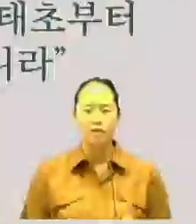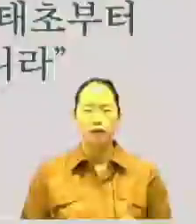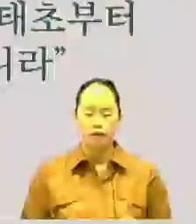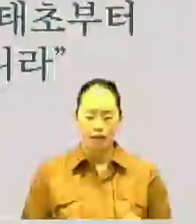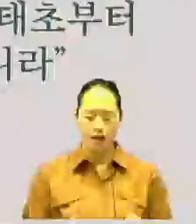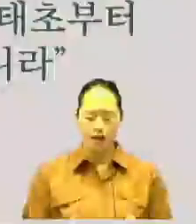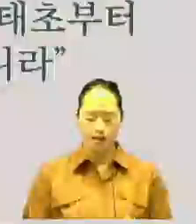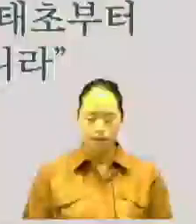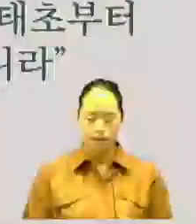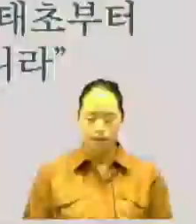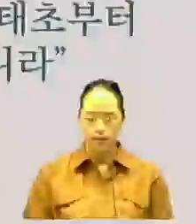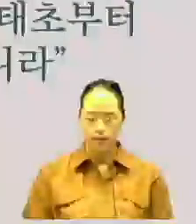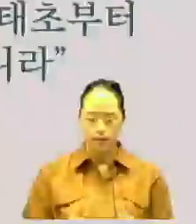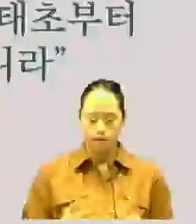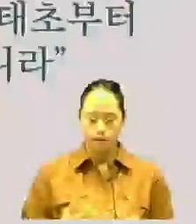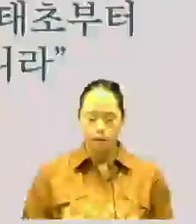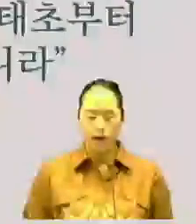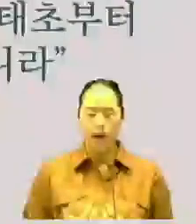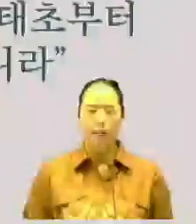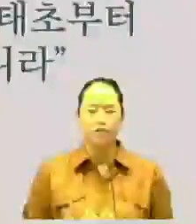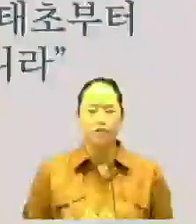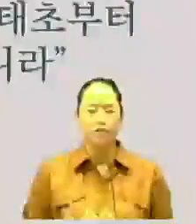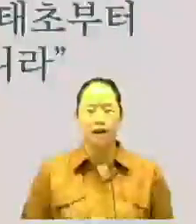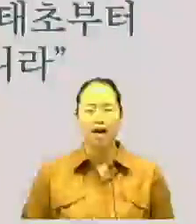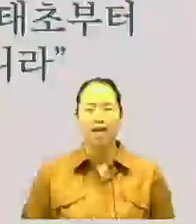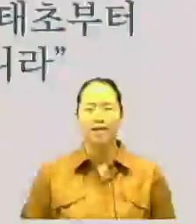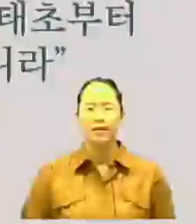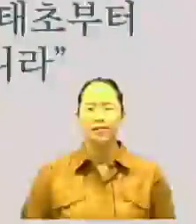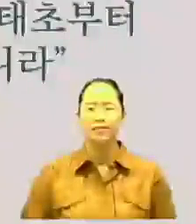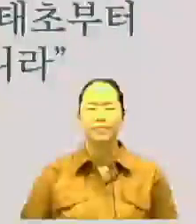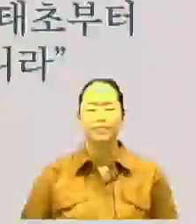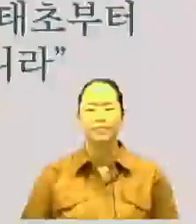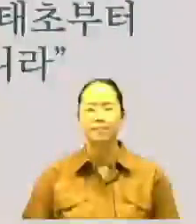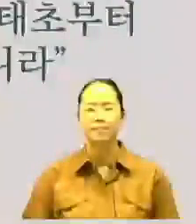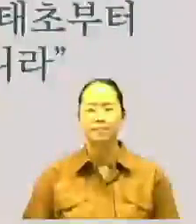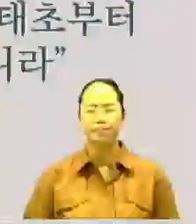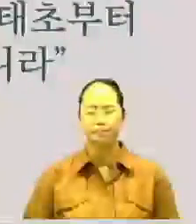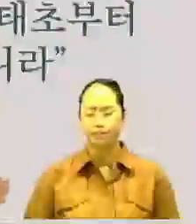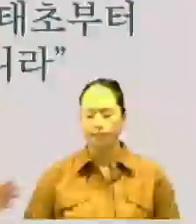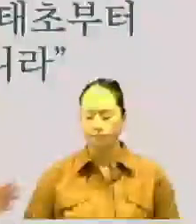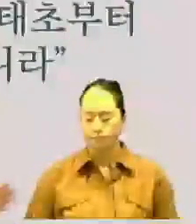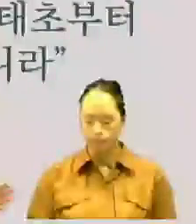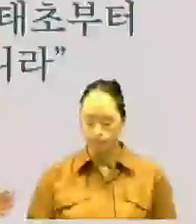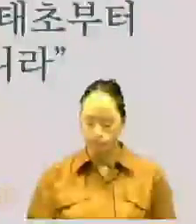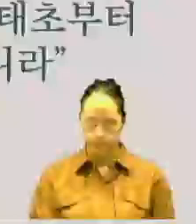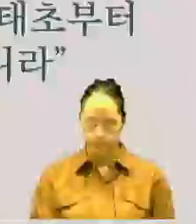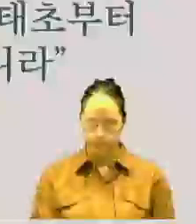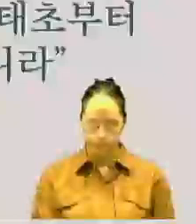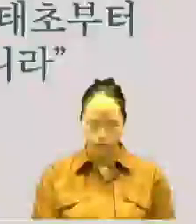这是唯有神才能做的事情。所以神在说呢，这就是为什么说我是神。